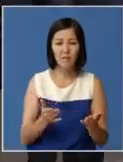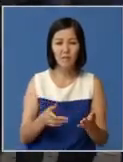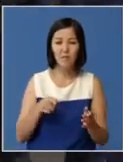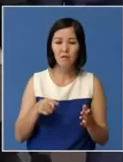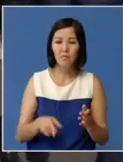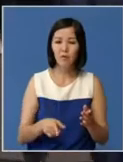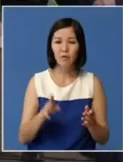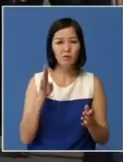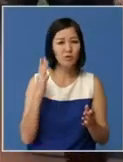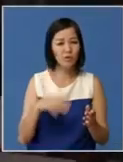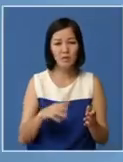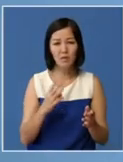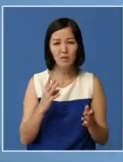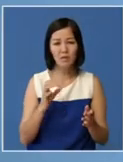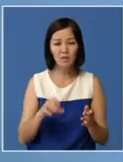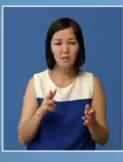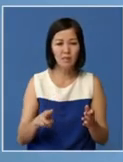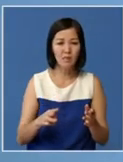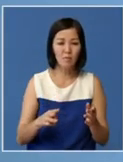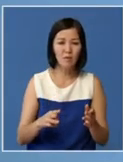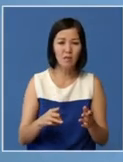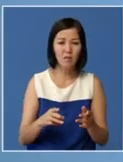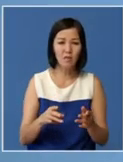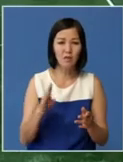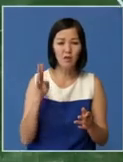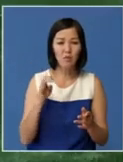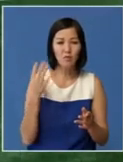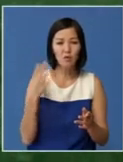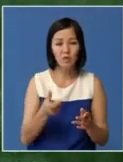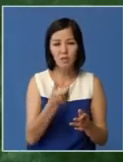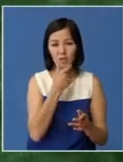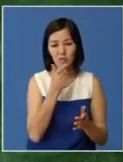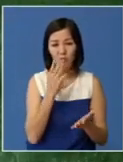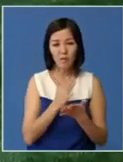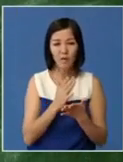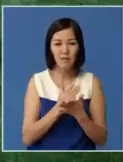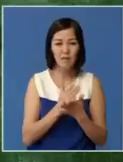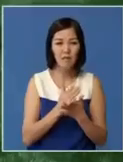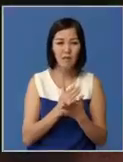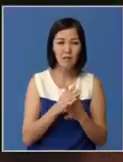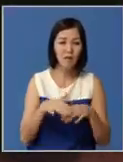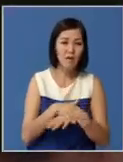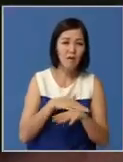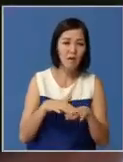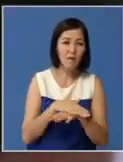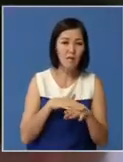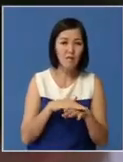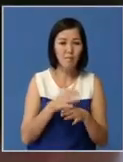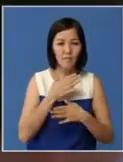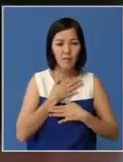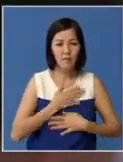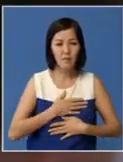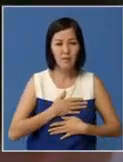7140 шаршы метрлік, трибунасы 450 орындық, 6 жолақты жүгіру жолы бар. Жиналған халық риза, Шамалғандықтар ғана